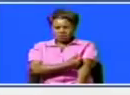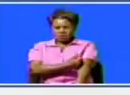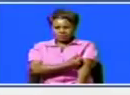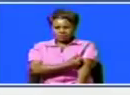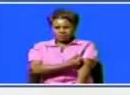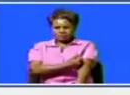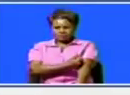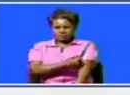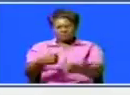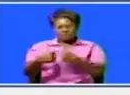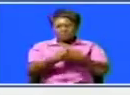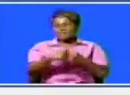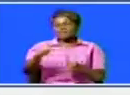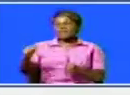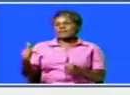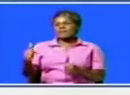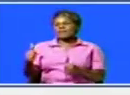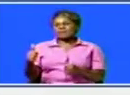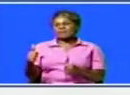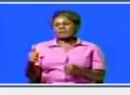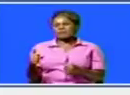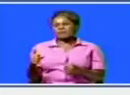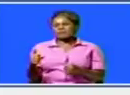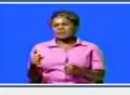Naam. Changamoto zingine, samahani nilikukatiza.